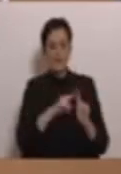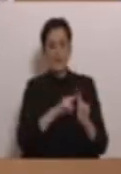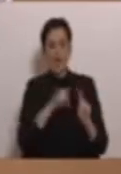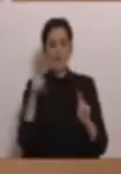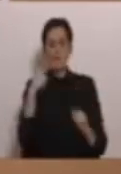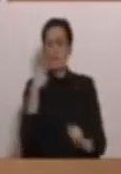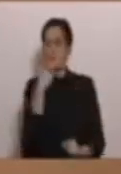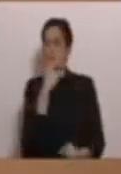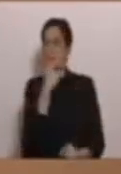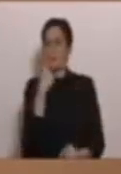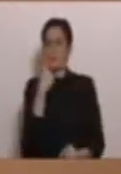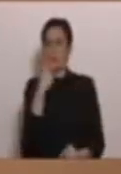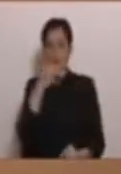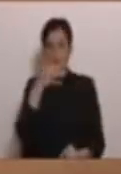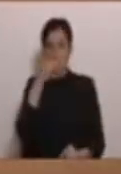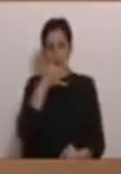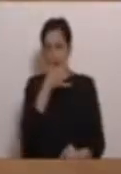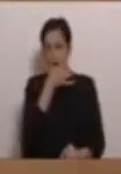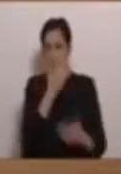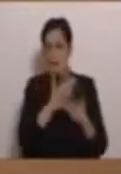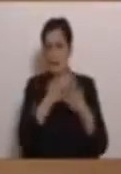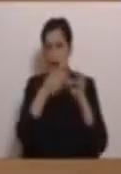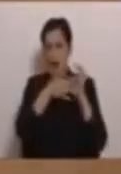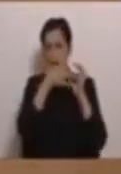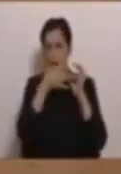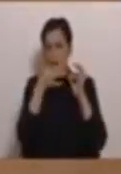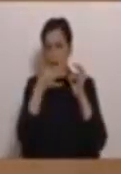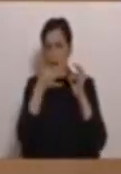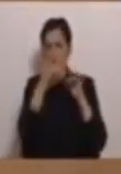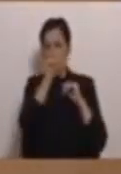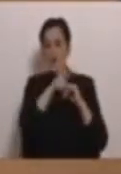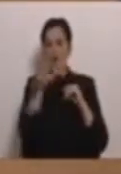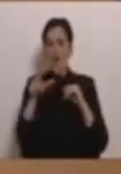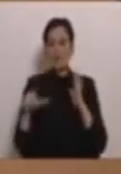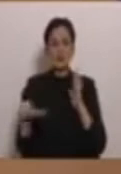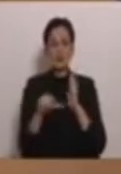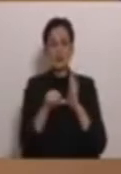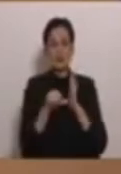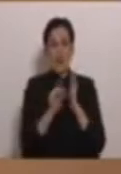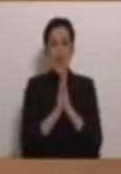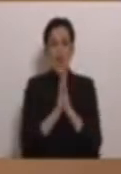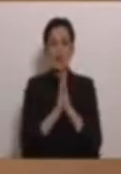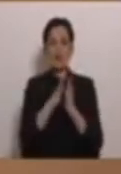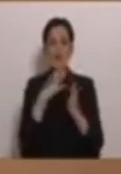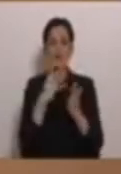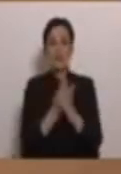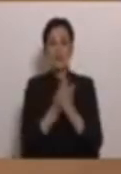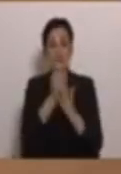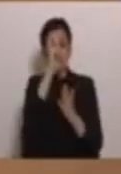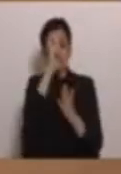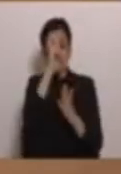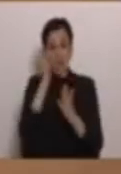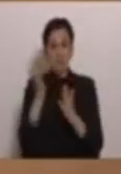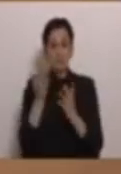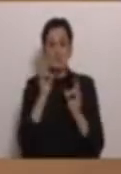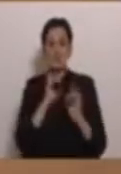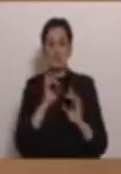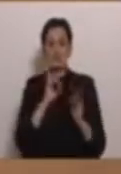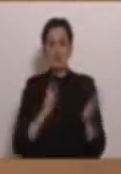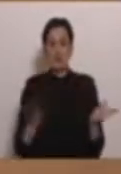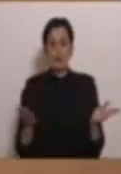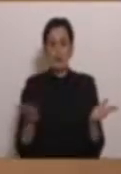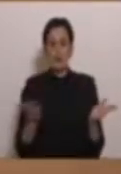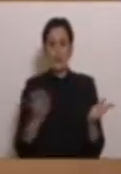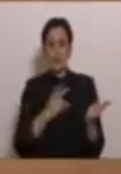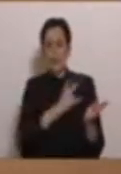პირი. ხალხი, რომელიც ითხოვს შველას თავისი ხელისუფლებისგან. მაგრამ ჯერჯერობით არავინ არ ჩავიდა